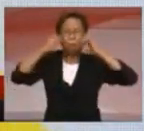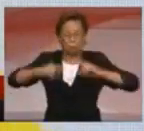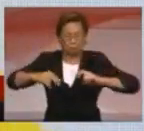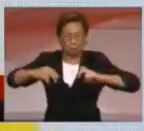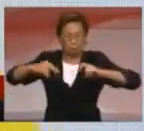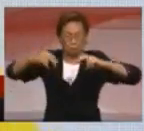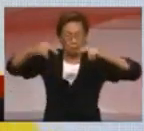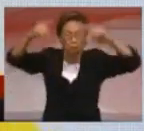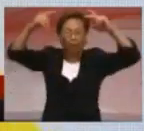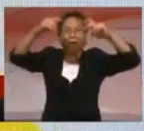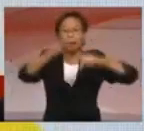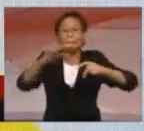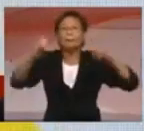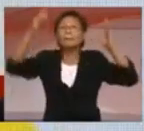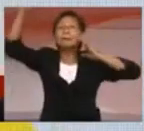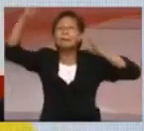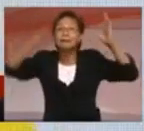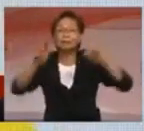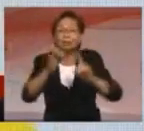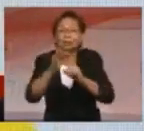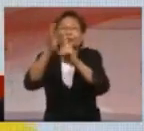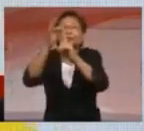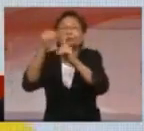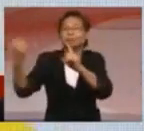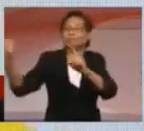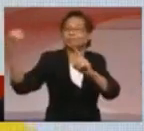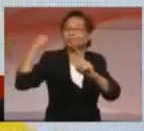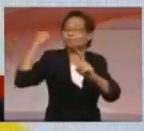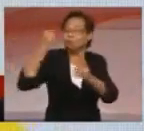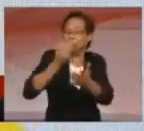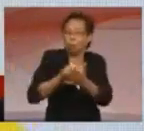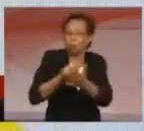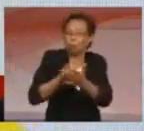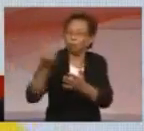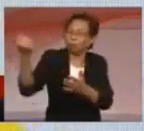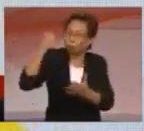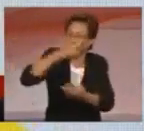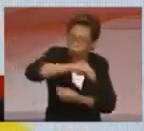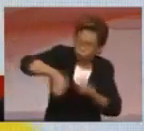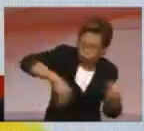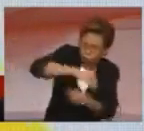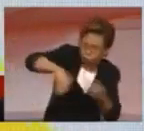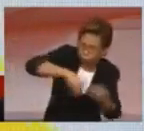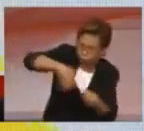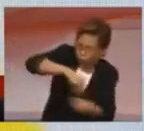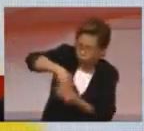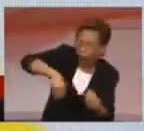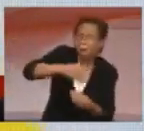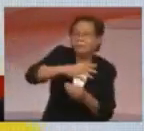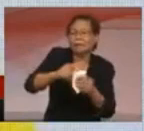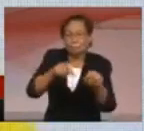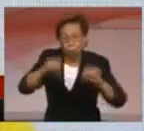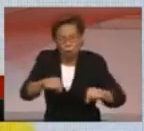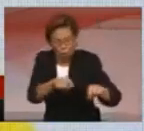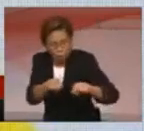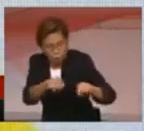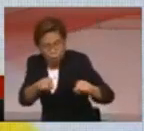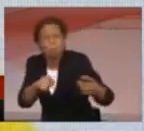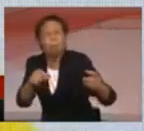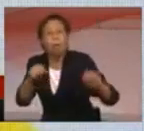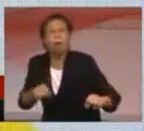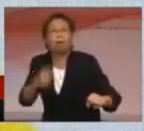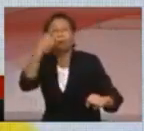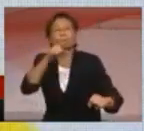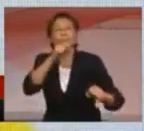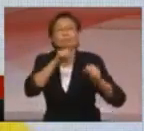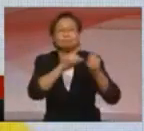tempatan, khususnya memperkukuhkan aliran tunai dan daya saing mereka. Dan bagi memastikan